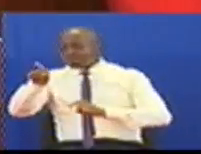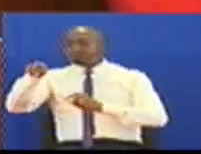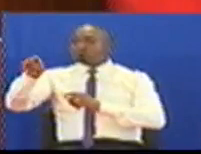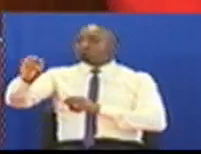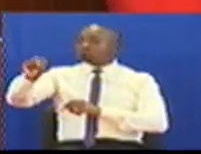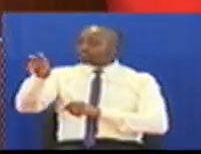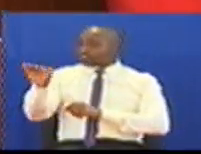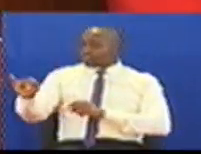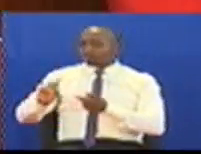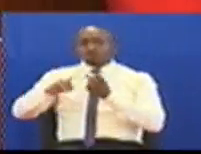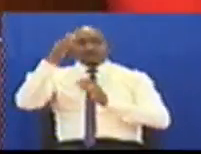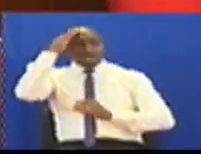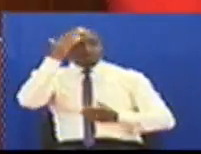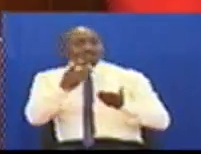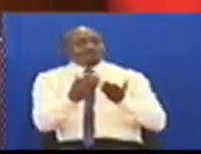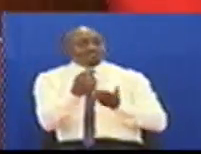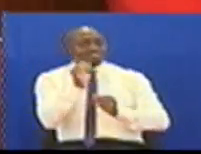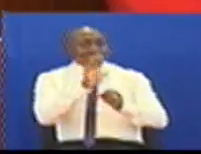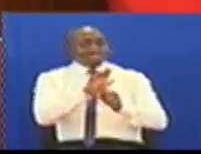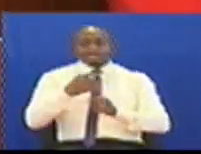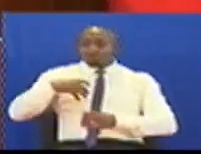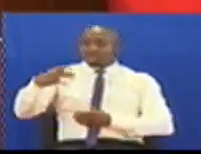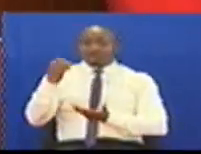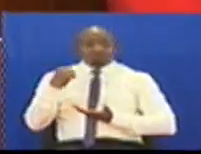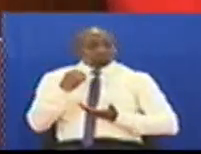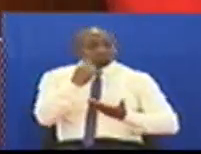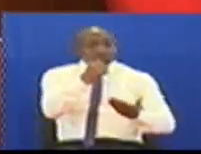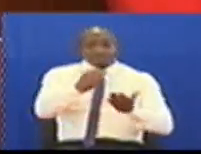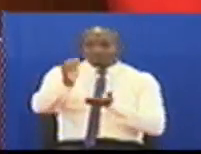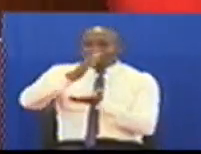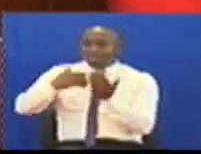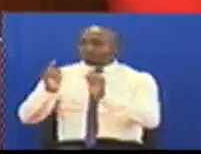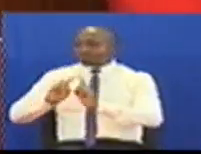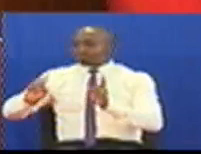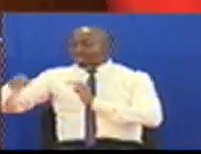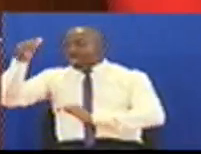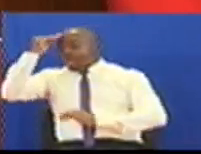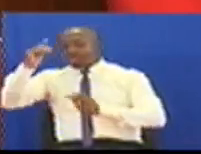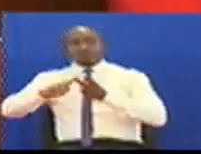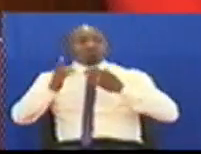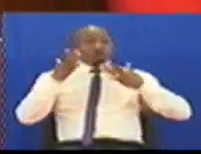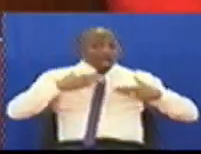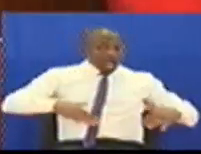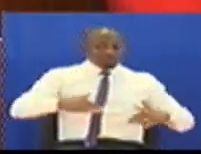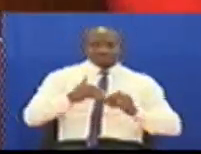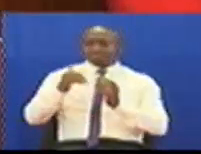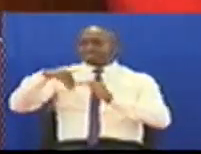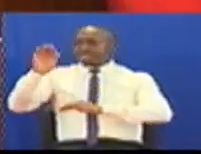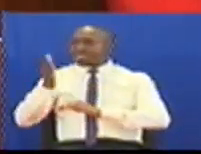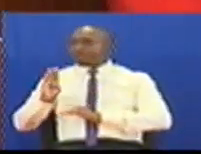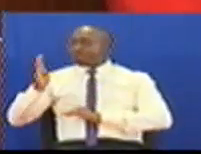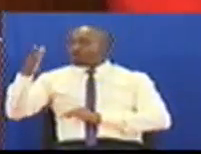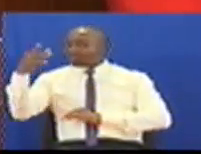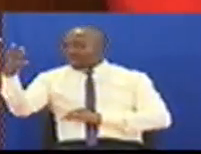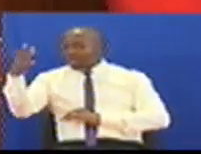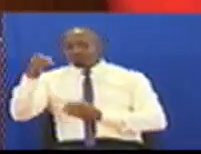tunatambua kiasi cha fedha nyingi ambacho wizara yako imetoa katika eneo la elimu, eneo la afya, zaidi ya shilingi bilioni 5